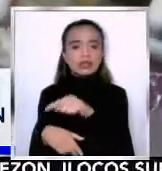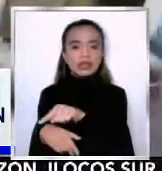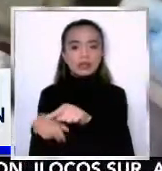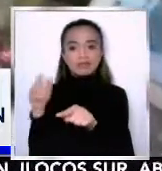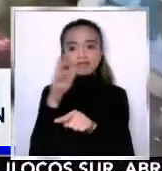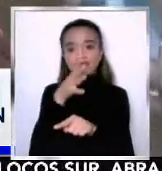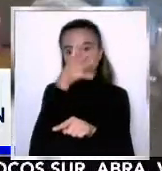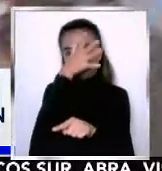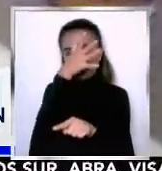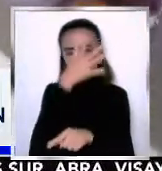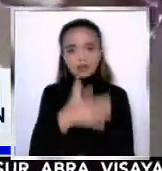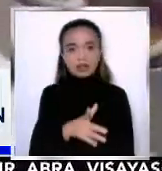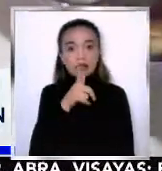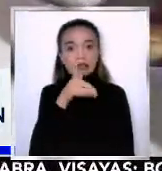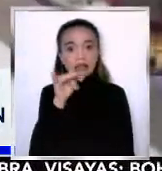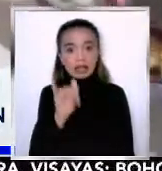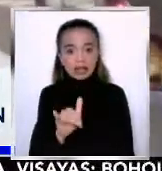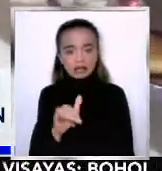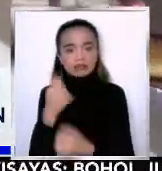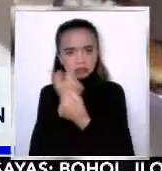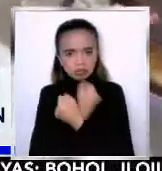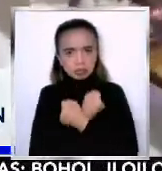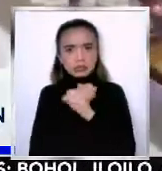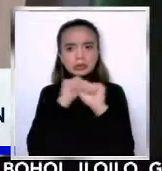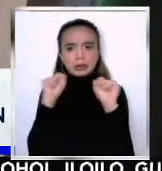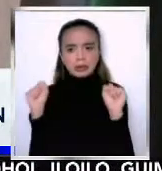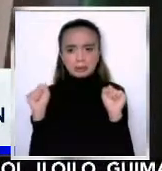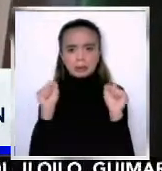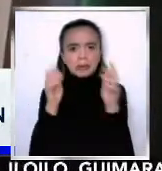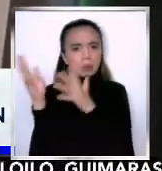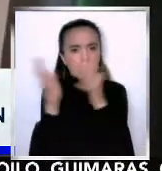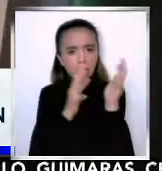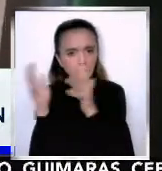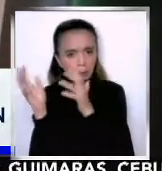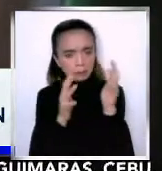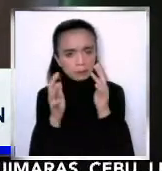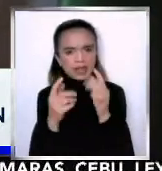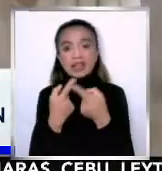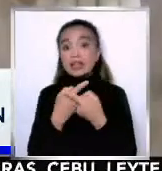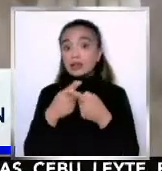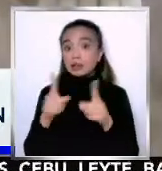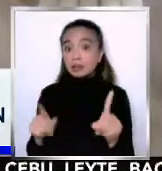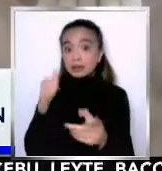Maswerte na nakaligtas sa dilubyo ng bagyo. Ngunit